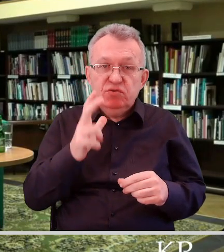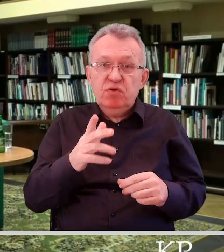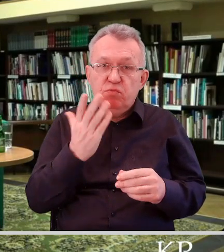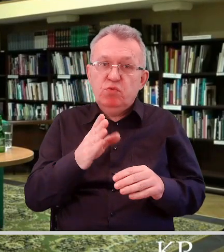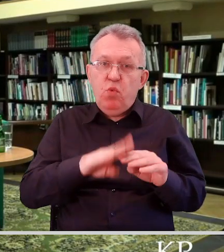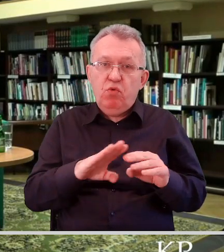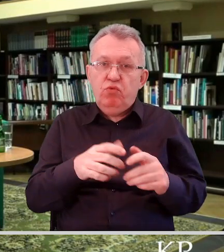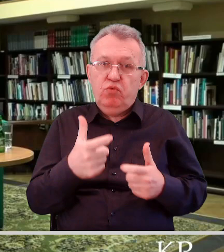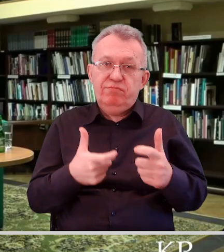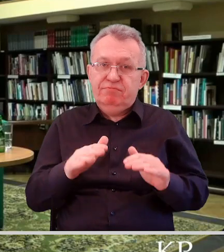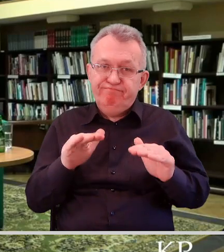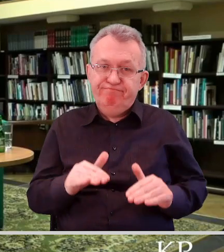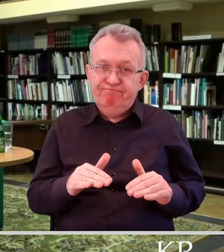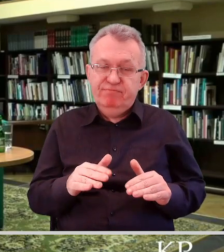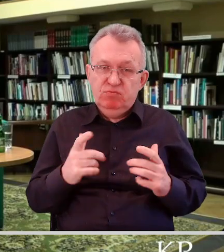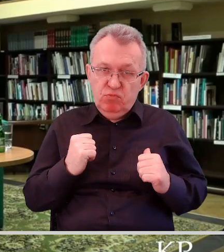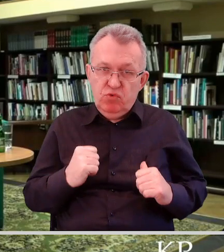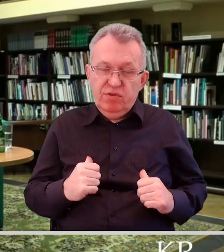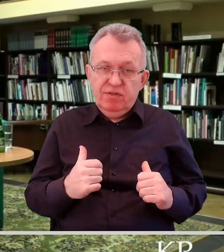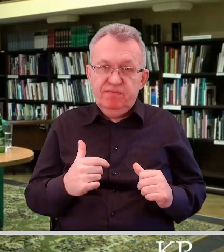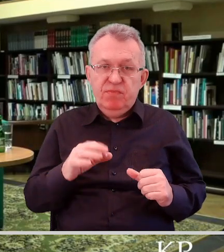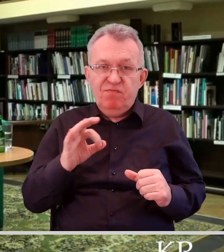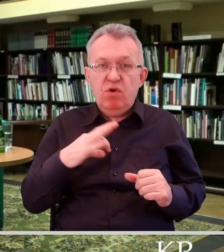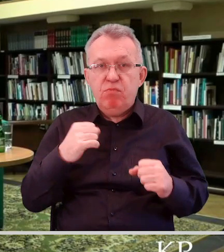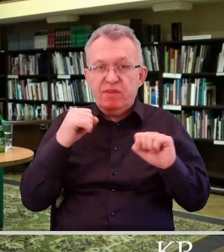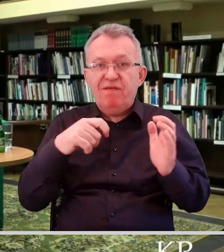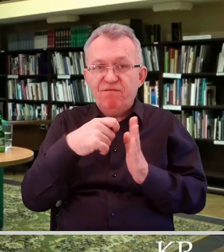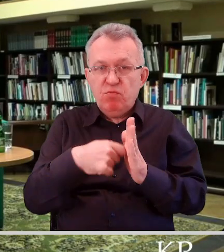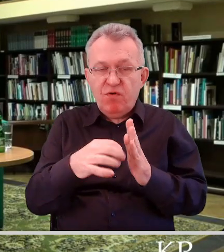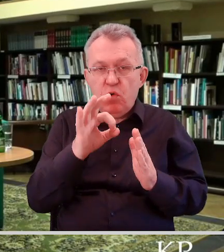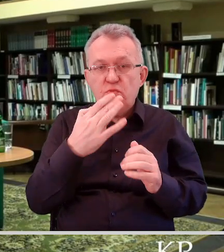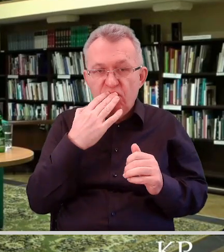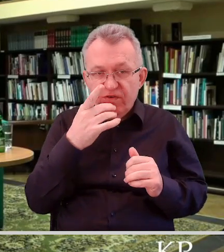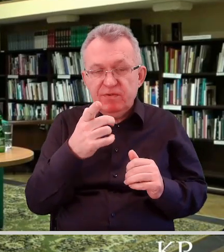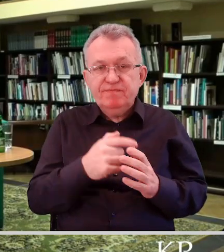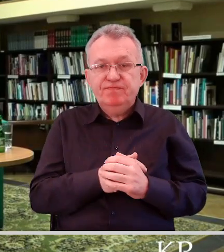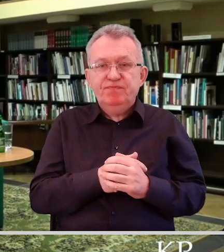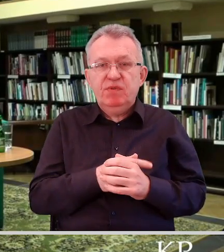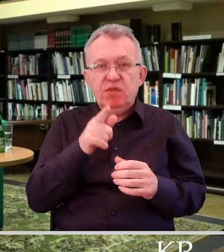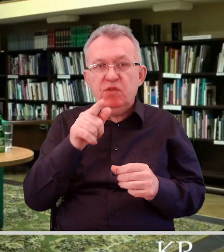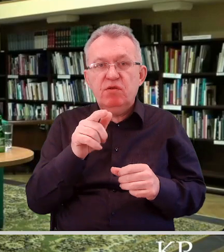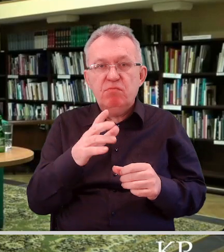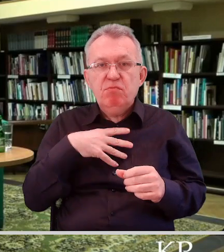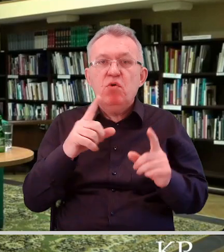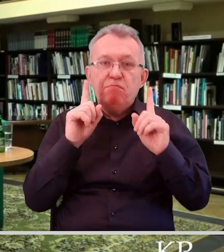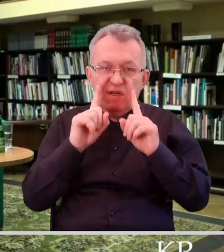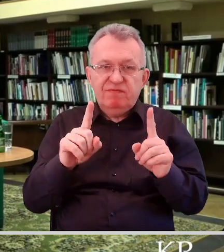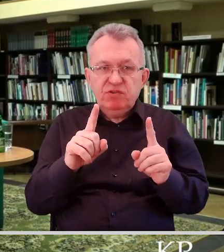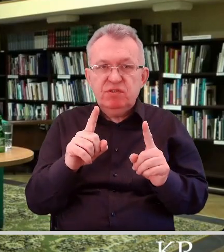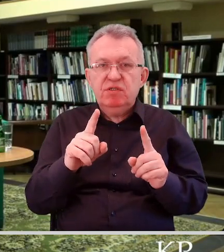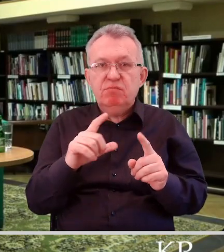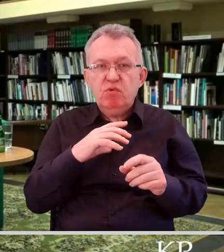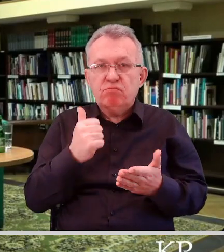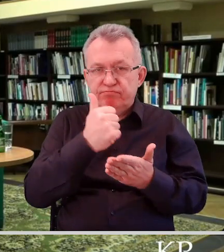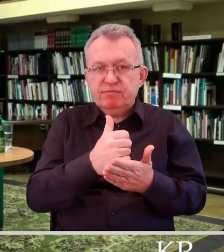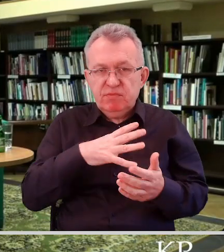z tonu w pewnym momencie. Ta moja bohaterka filmowa, o której mówimy, notabene to była prawdziwa postać,